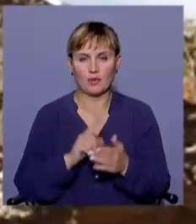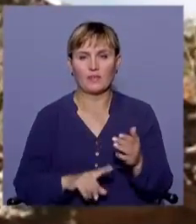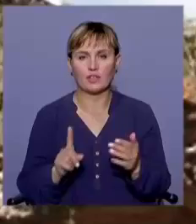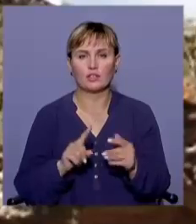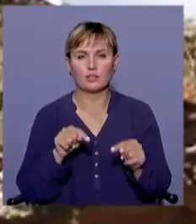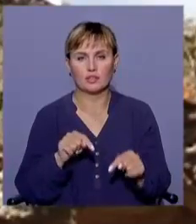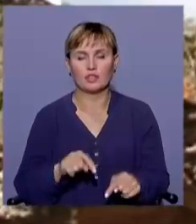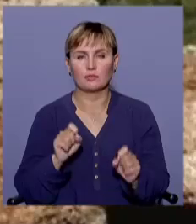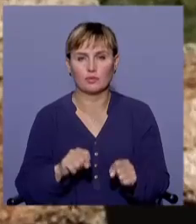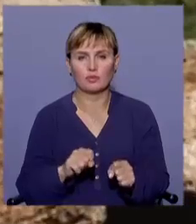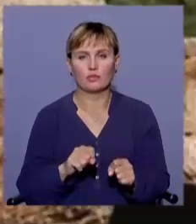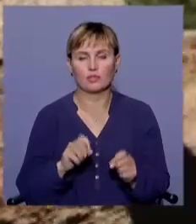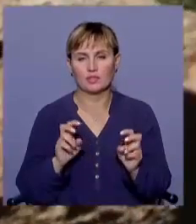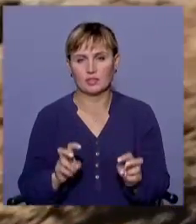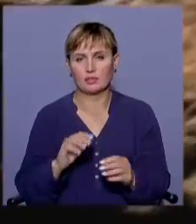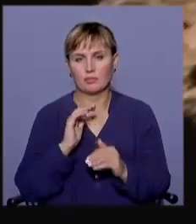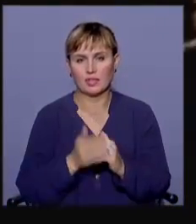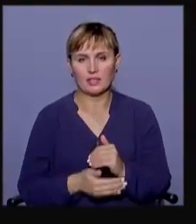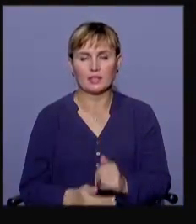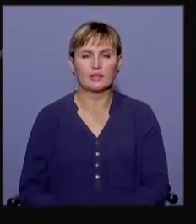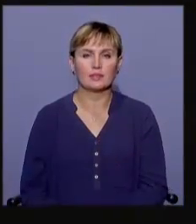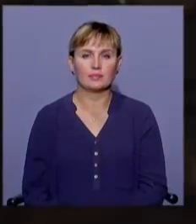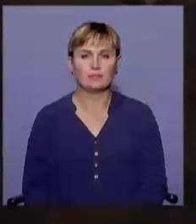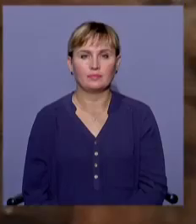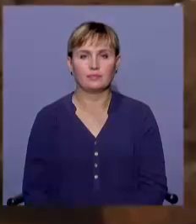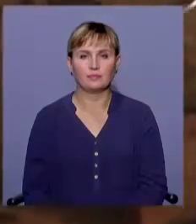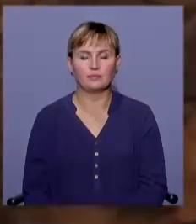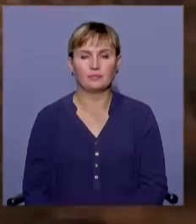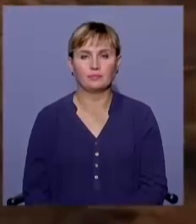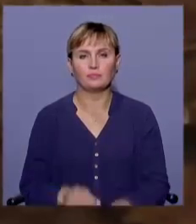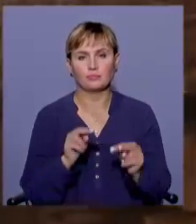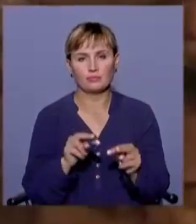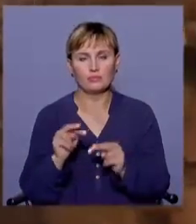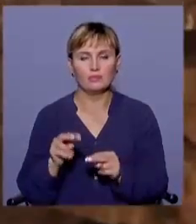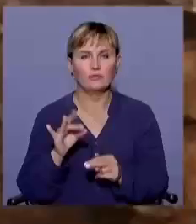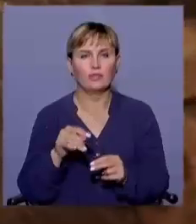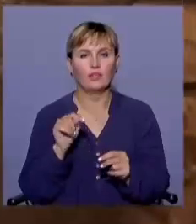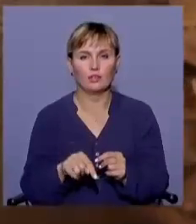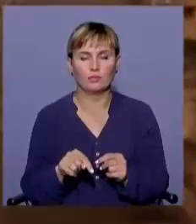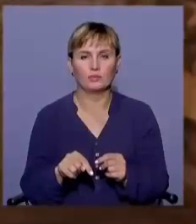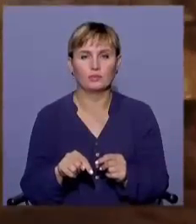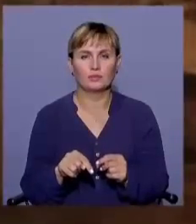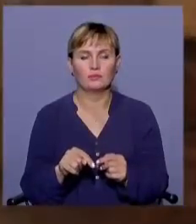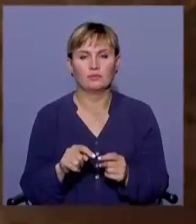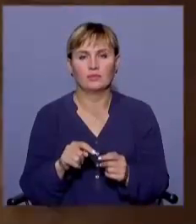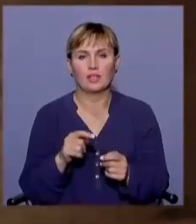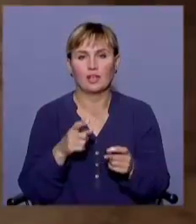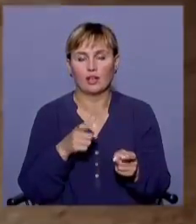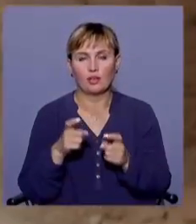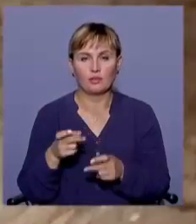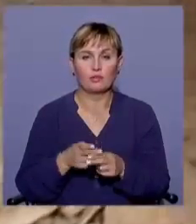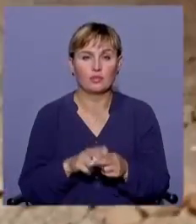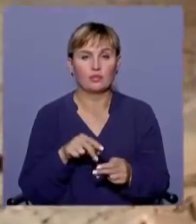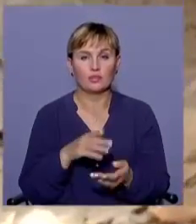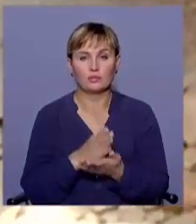мог годами действительно уходить, прятаться как, от преследователей. И сюда при том оружии, которое тогда